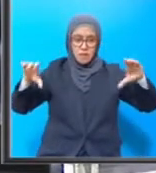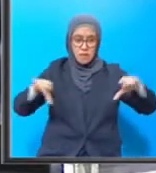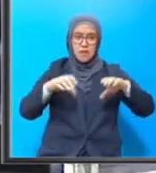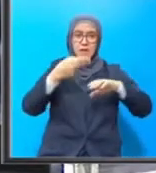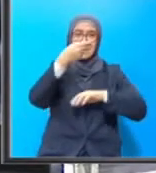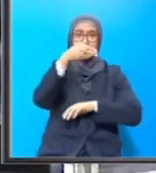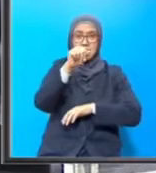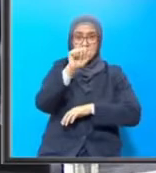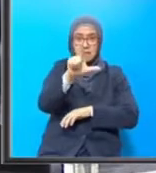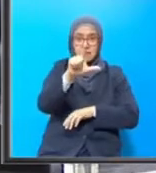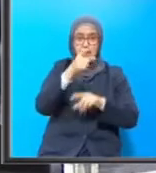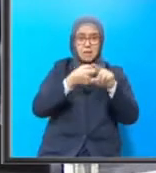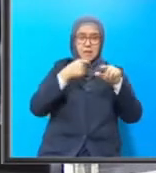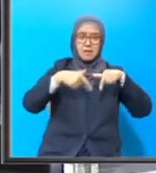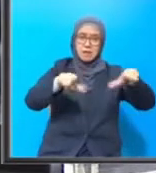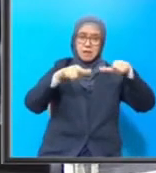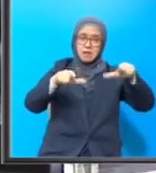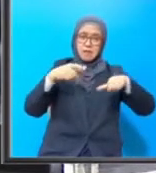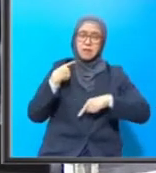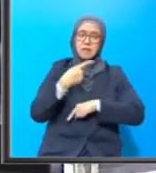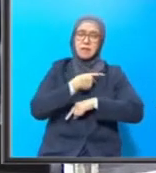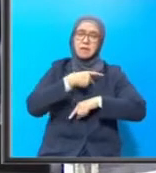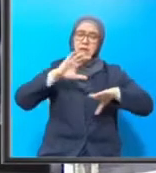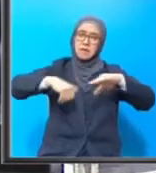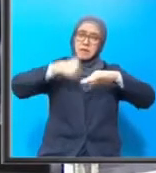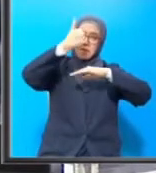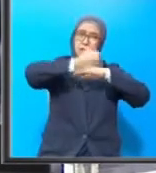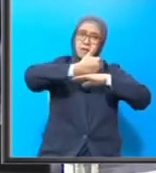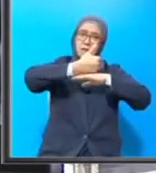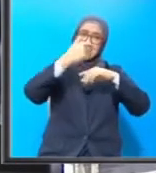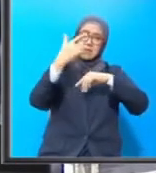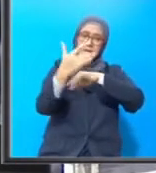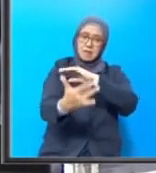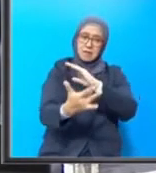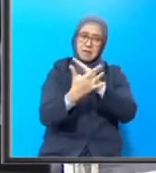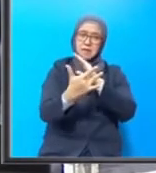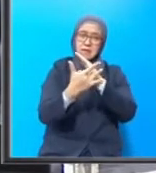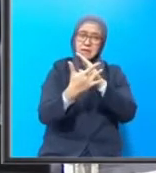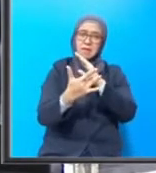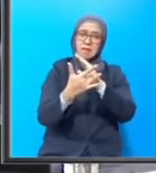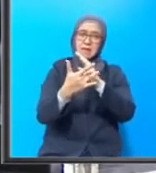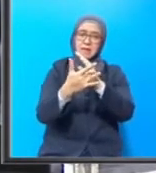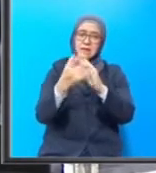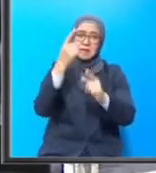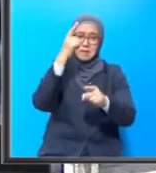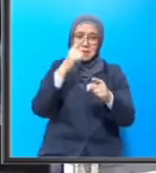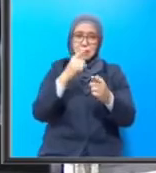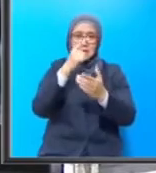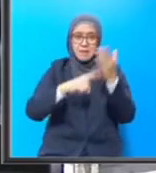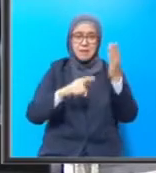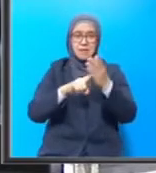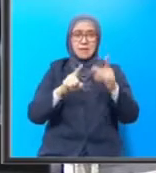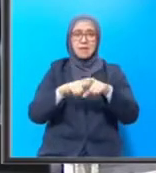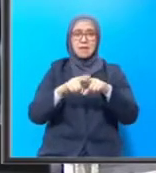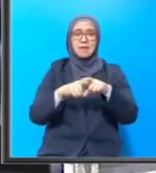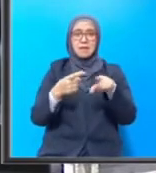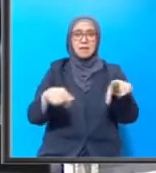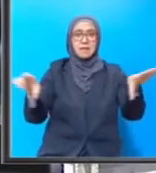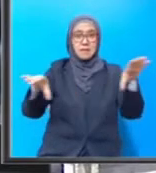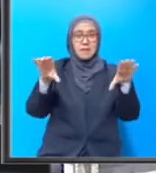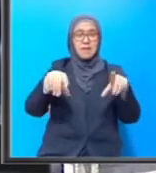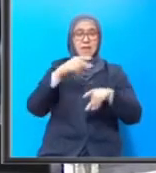kita bina satu atek nology sebagaimana yang berlaku di Indonesia dan sebagainya